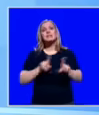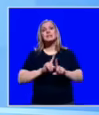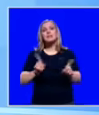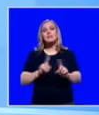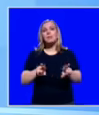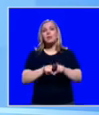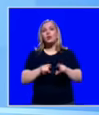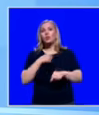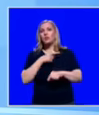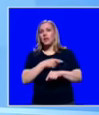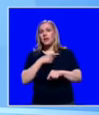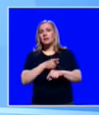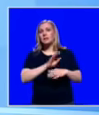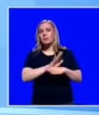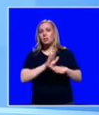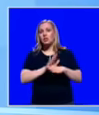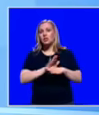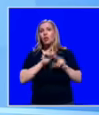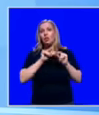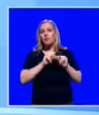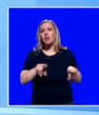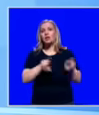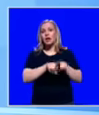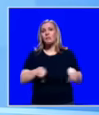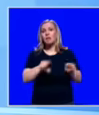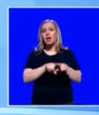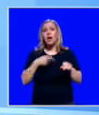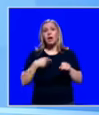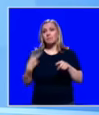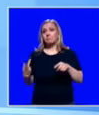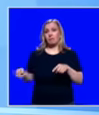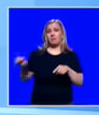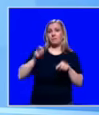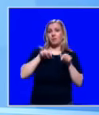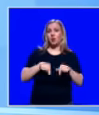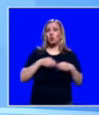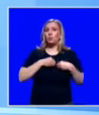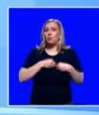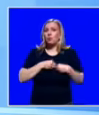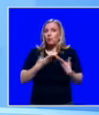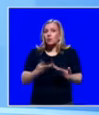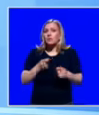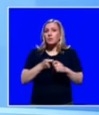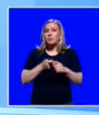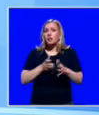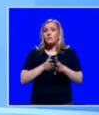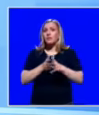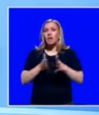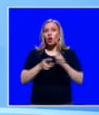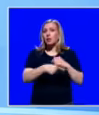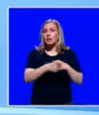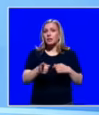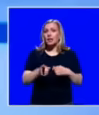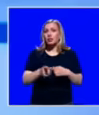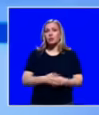които минаха шаблонни политици, говорещи едно и също. Аз съм се върнал в България доброволно, за да направя нещо за хората. И преди